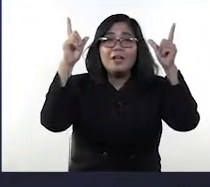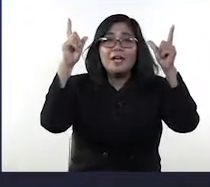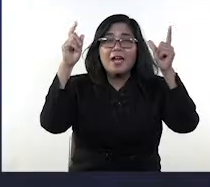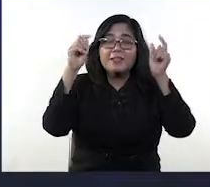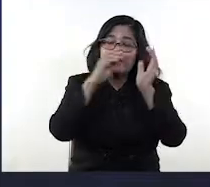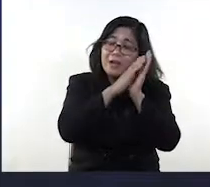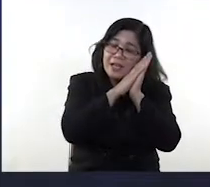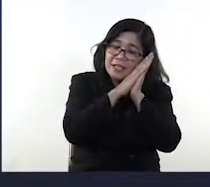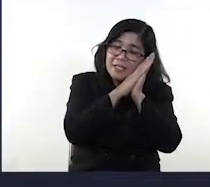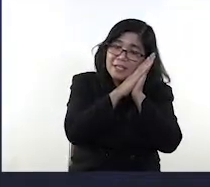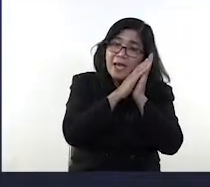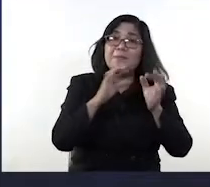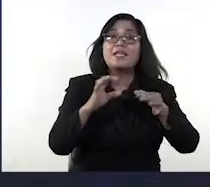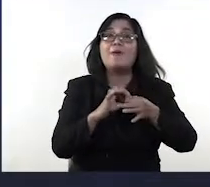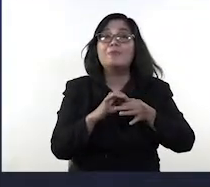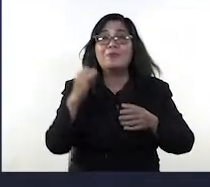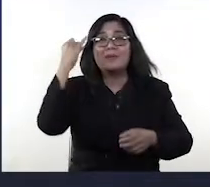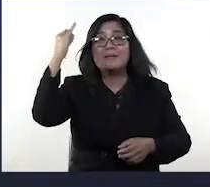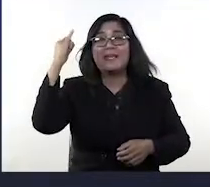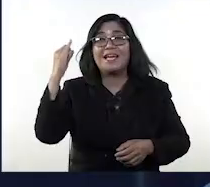tersambung mimpi hahaha